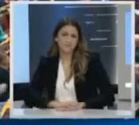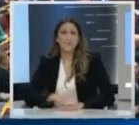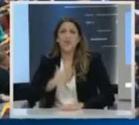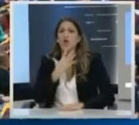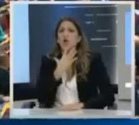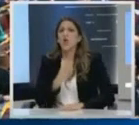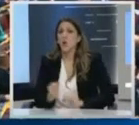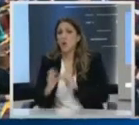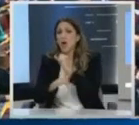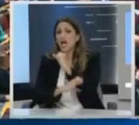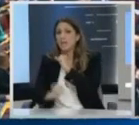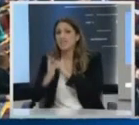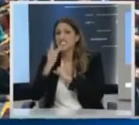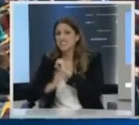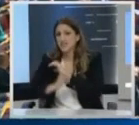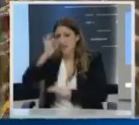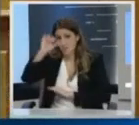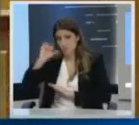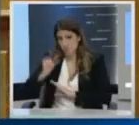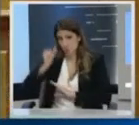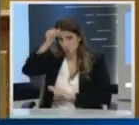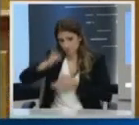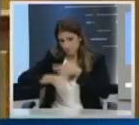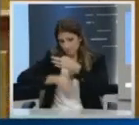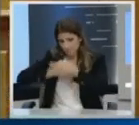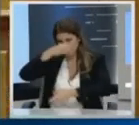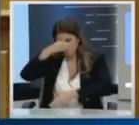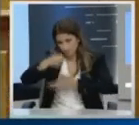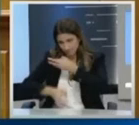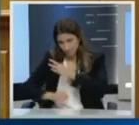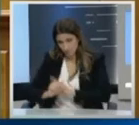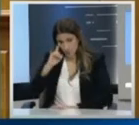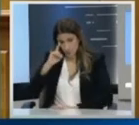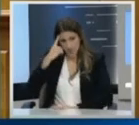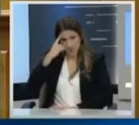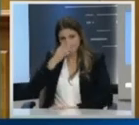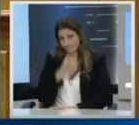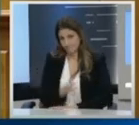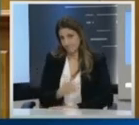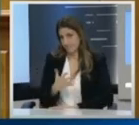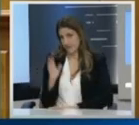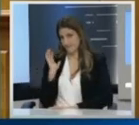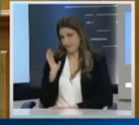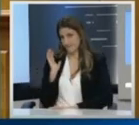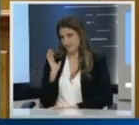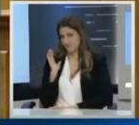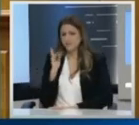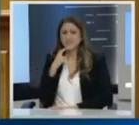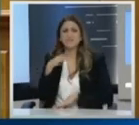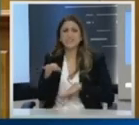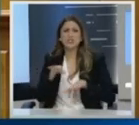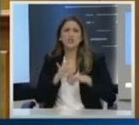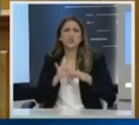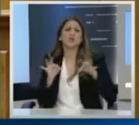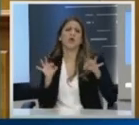Γιατί ο κύριος Μιχαλολιάκος της Χρυσής Αυγής έθεσε πρώτος αυτή την φαϊνή ιδέα, αυτό το